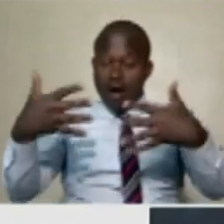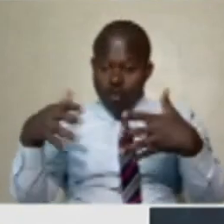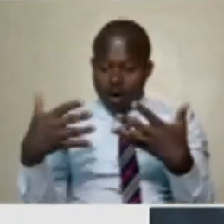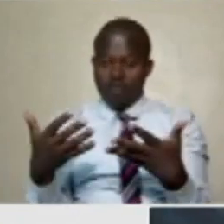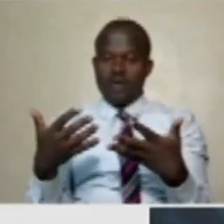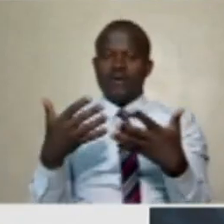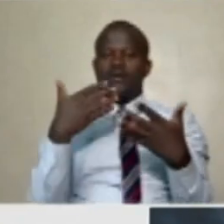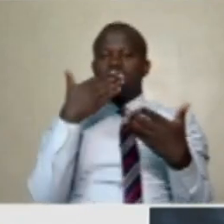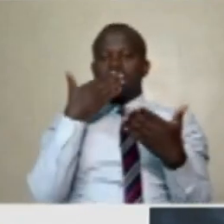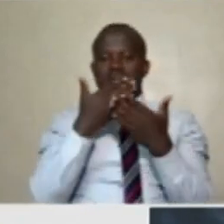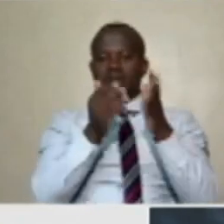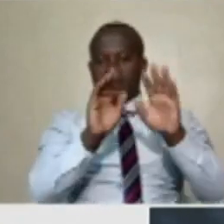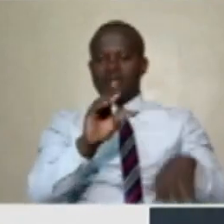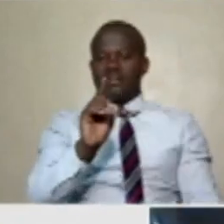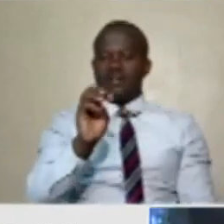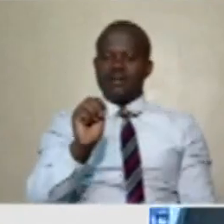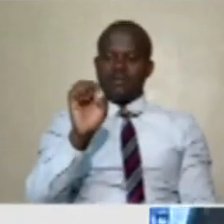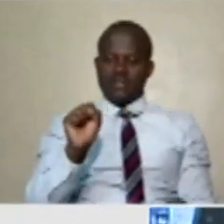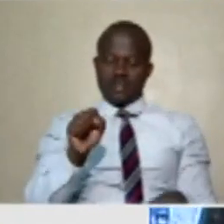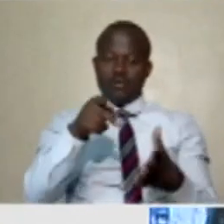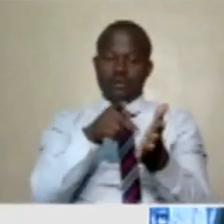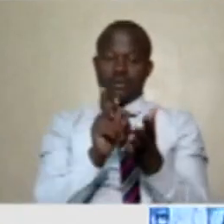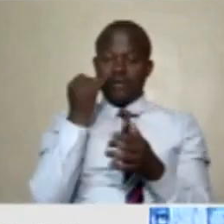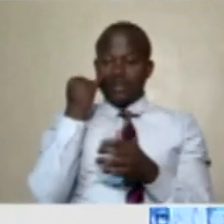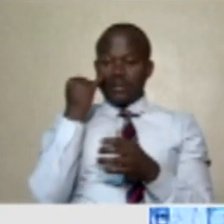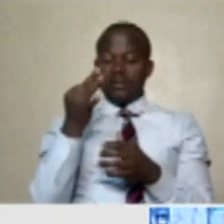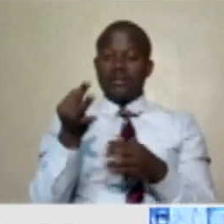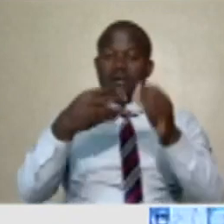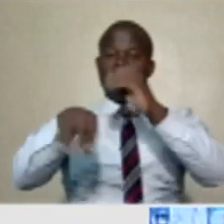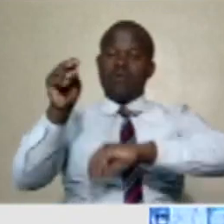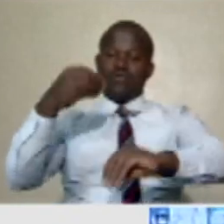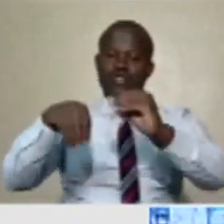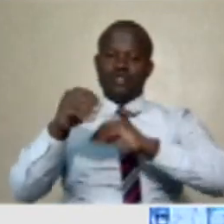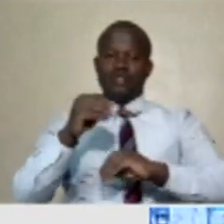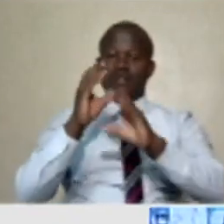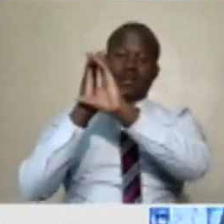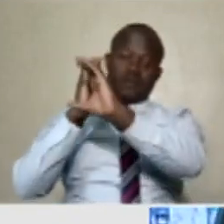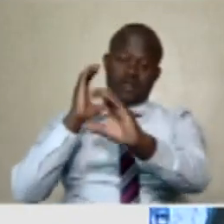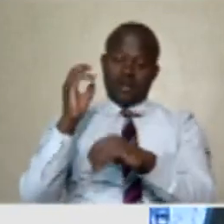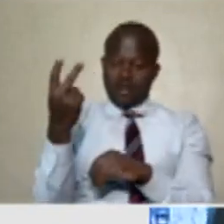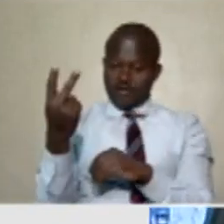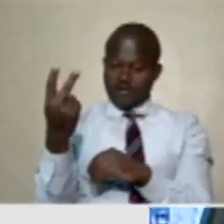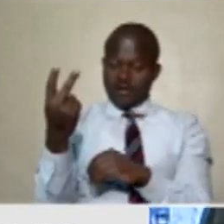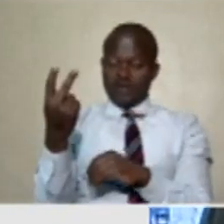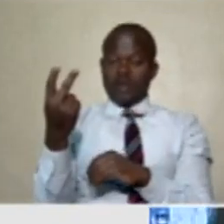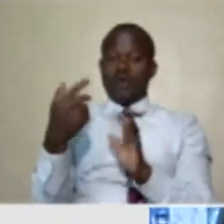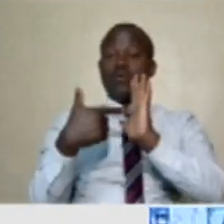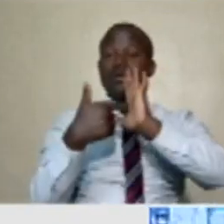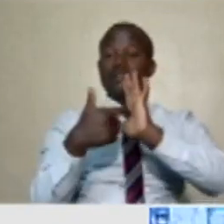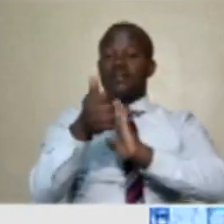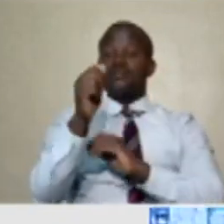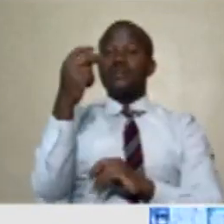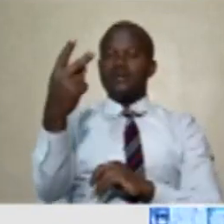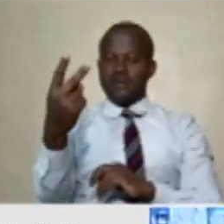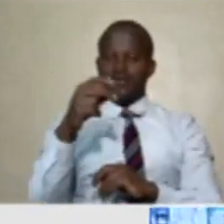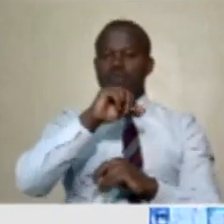bareka DMC tuba twishyuye niba gurishije kontena ebyiri ukadekarariza kontena